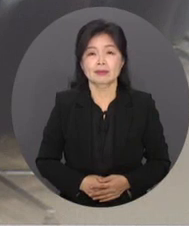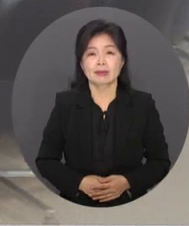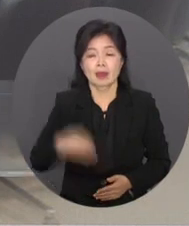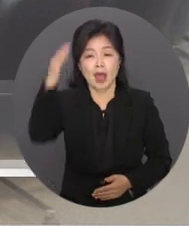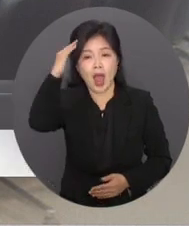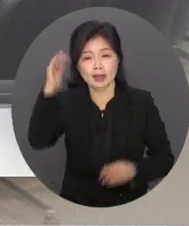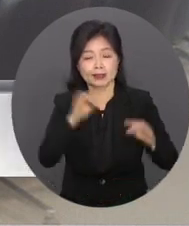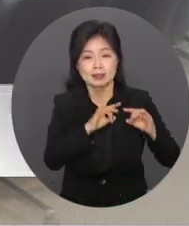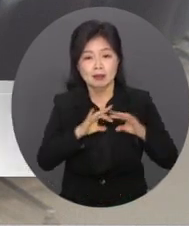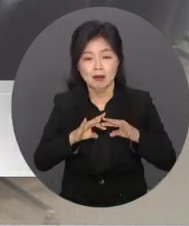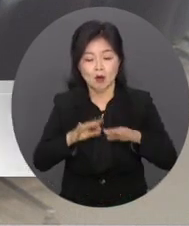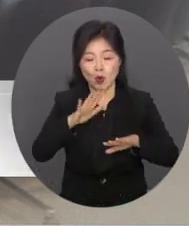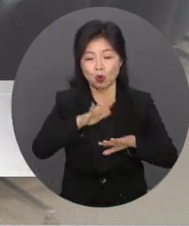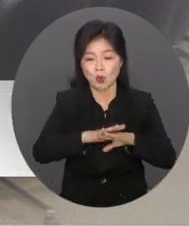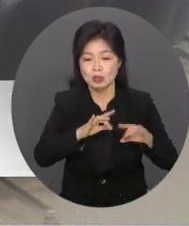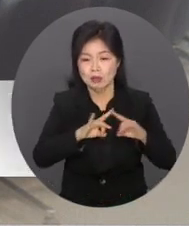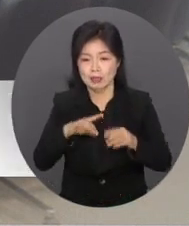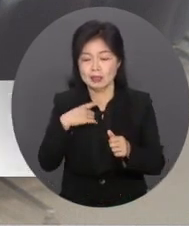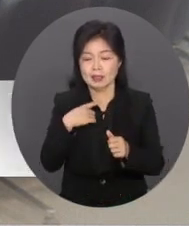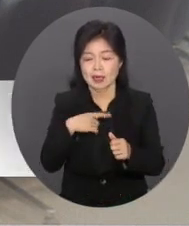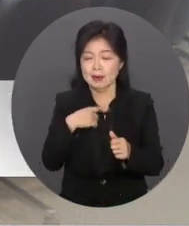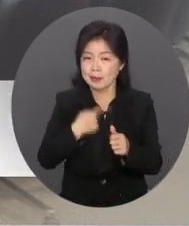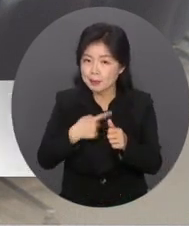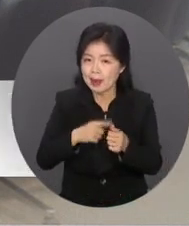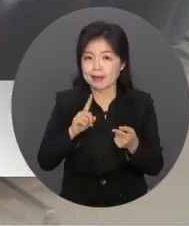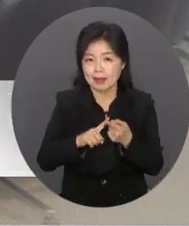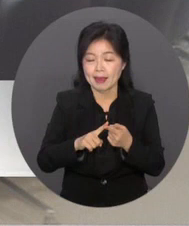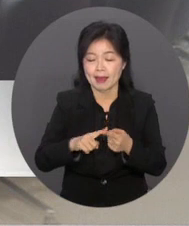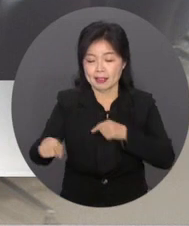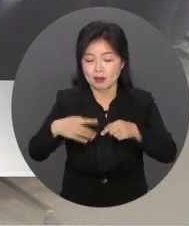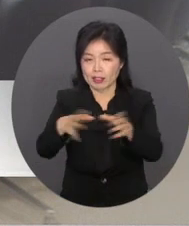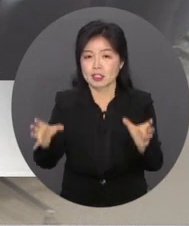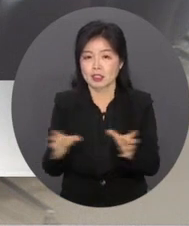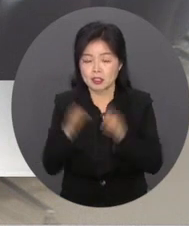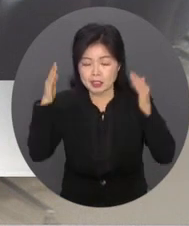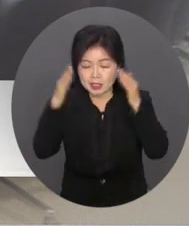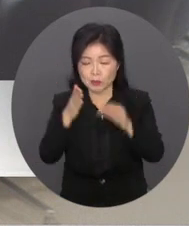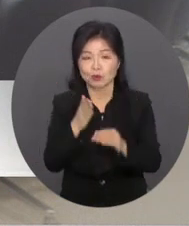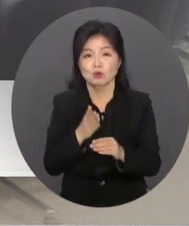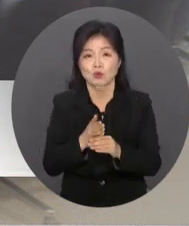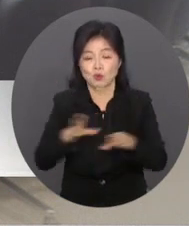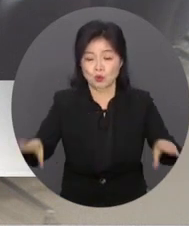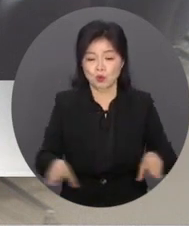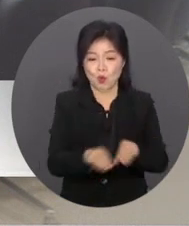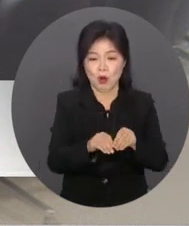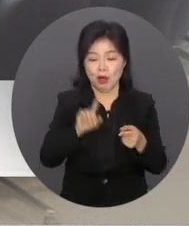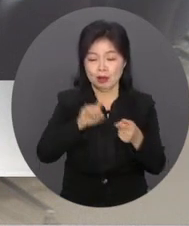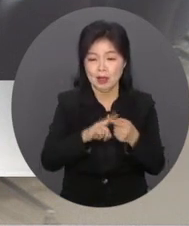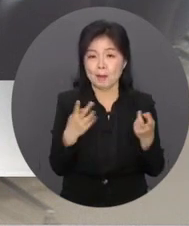한전에 농사용 전기 단속에 대한 비판이 정치권을 중심으로 쏟아졌습니다 한전도 종합 대책을